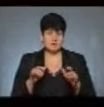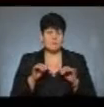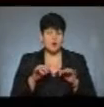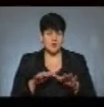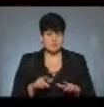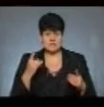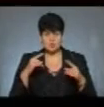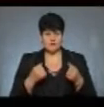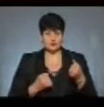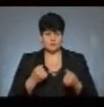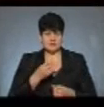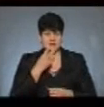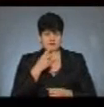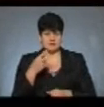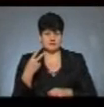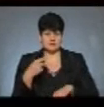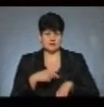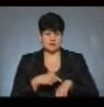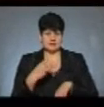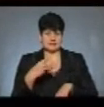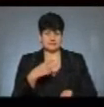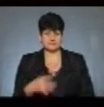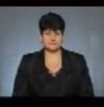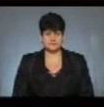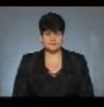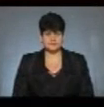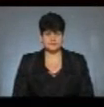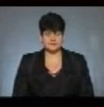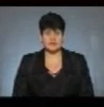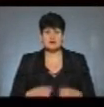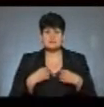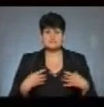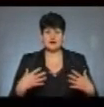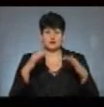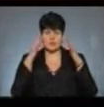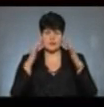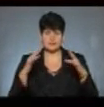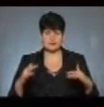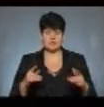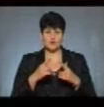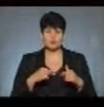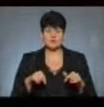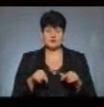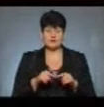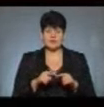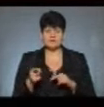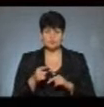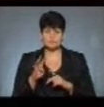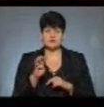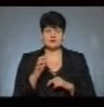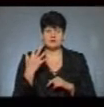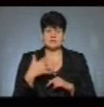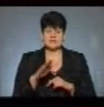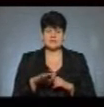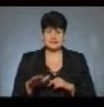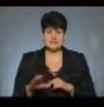«Казковий автомобіль» дивіться о 20:30. Свято ялинки організували в Тернополі для 450 дітей із